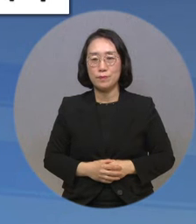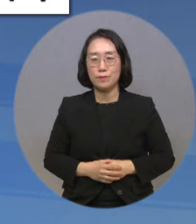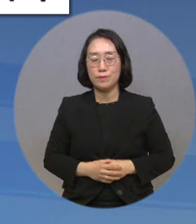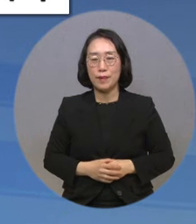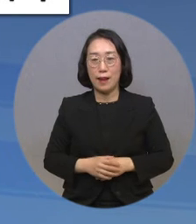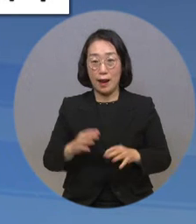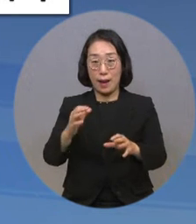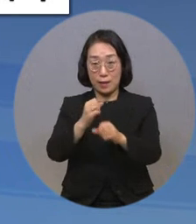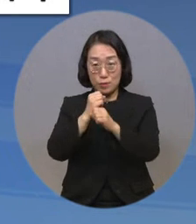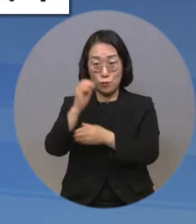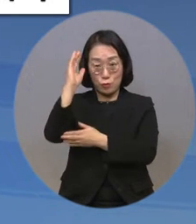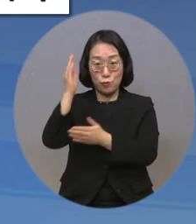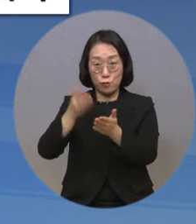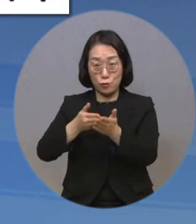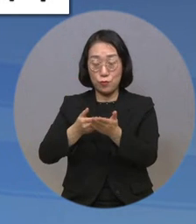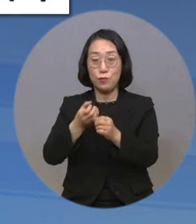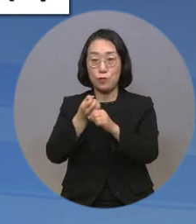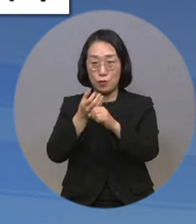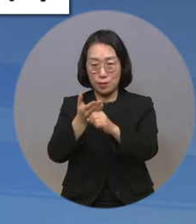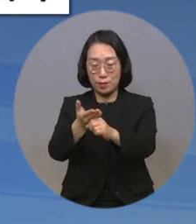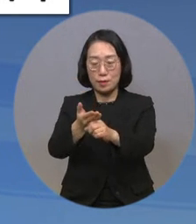이어서 간추린 뉴스 전해드립니다.